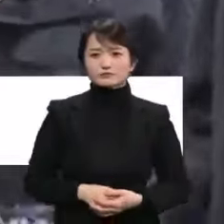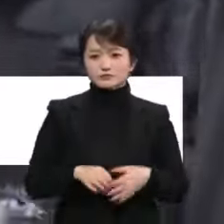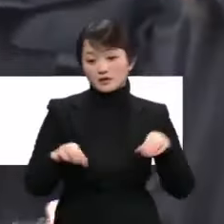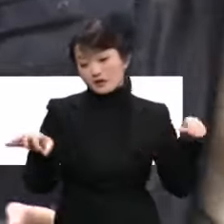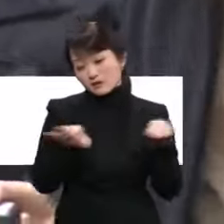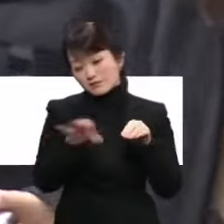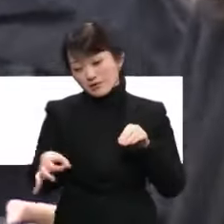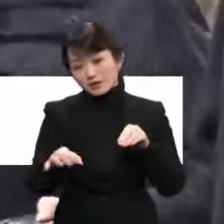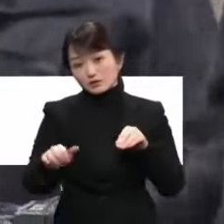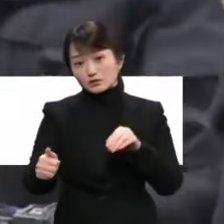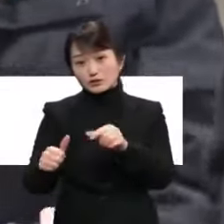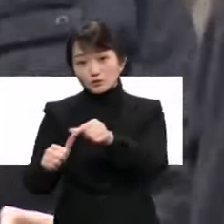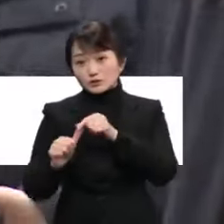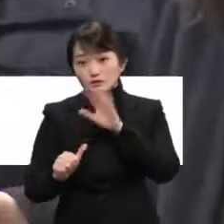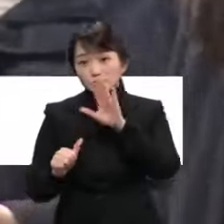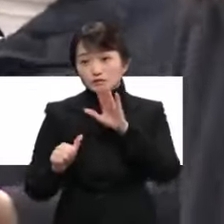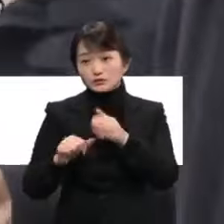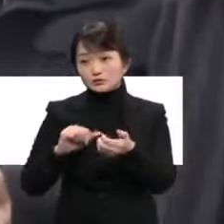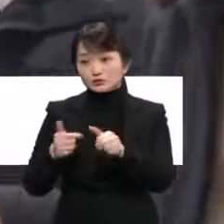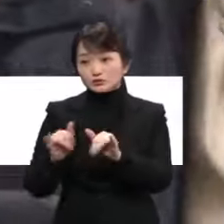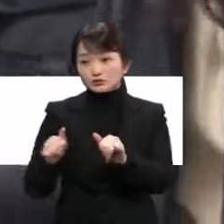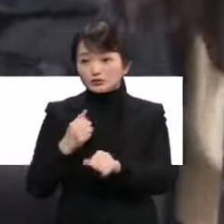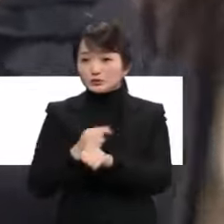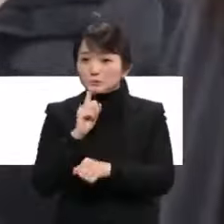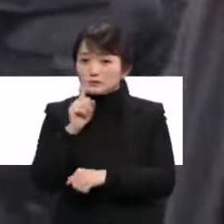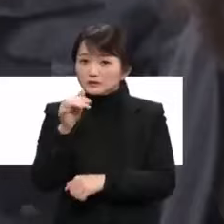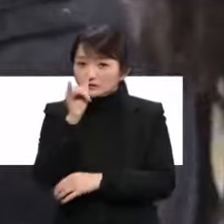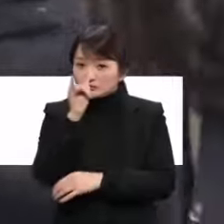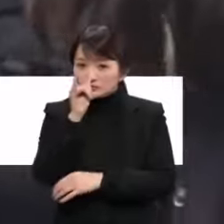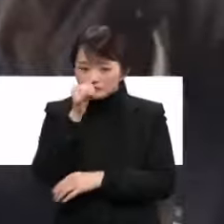하셨는데 돌아가신 피해자분께 하실 말씀 없으세요?